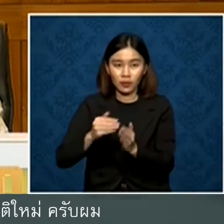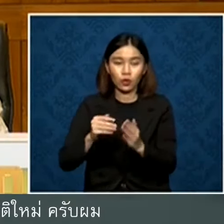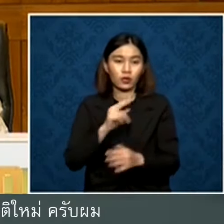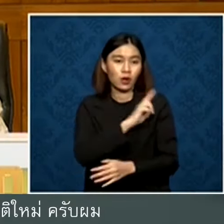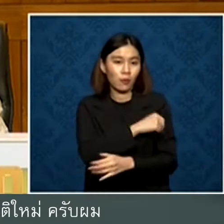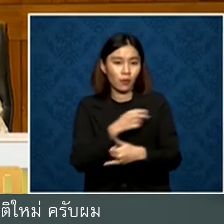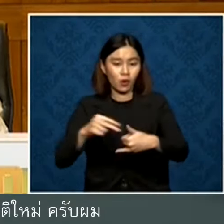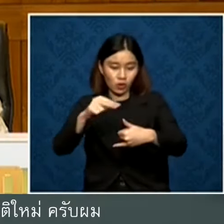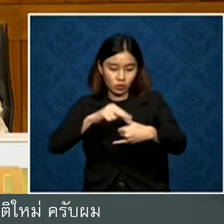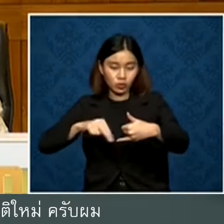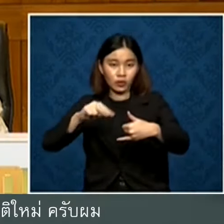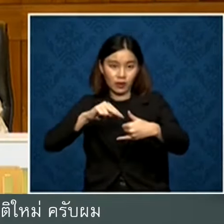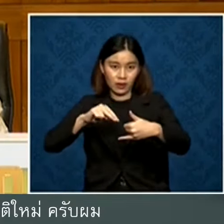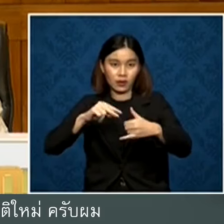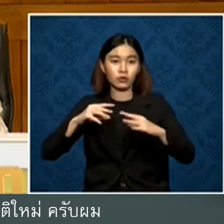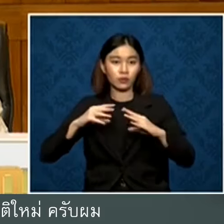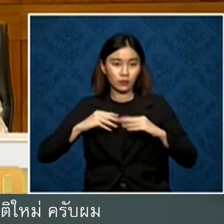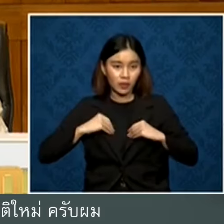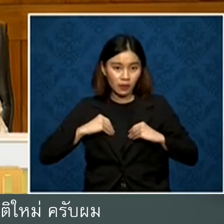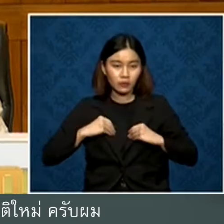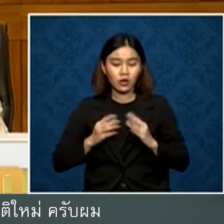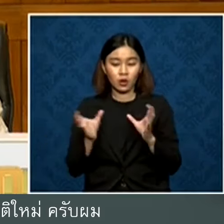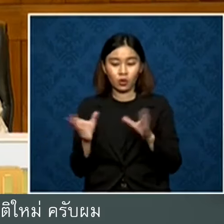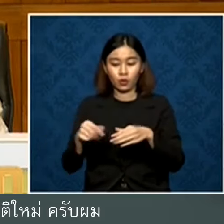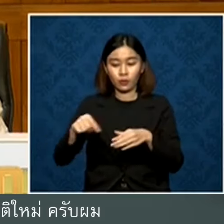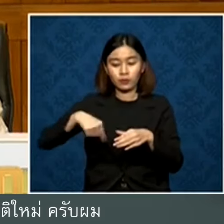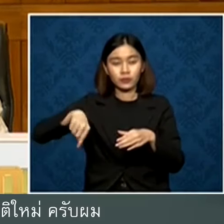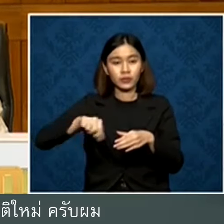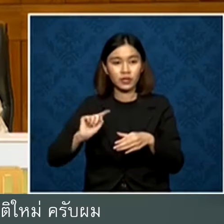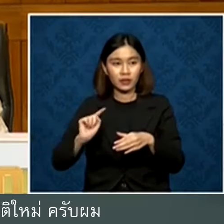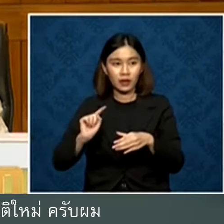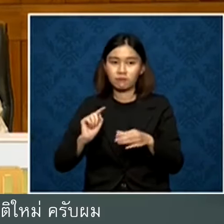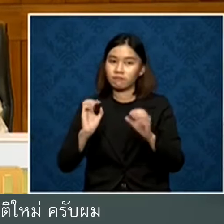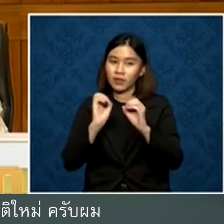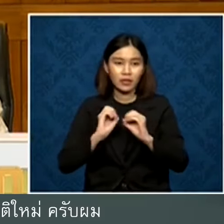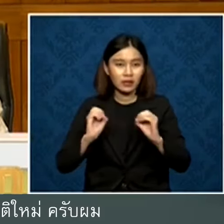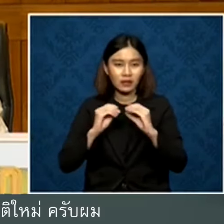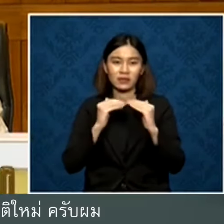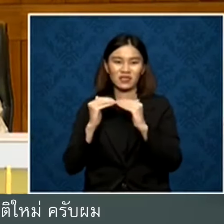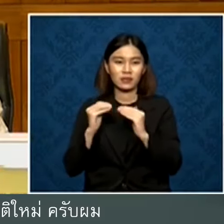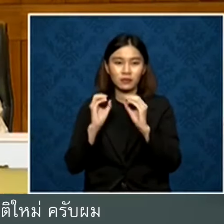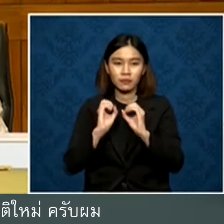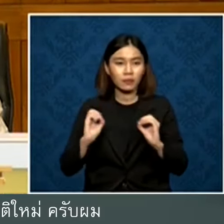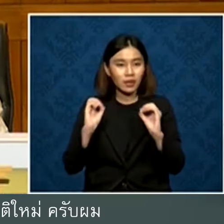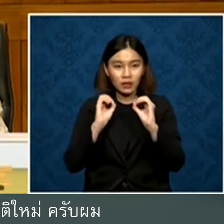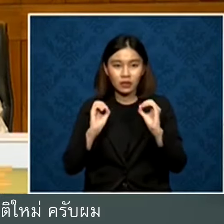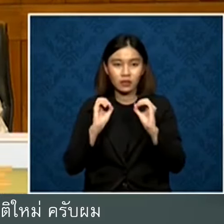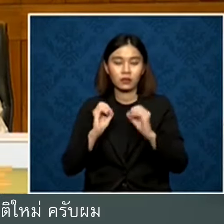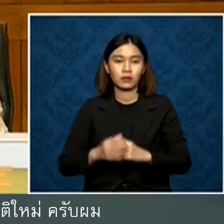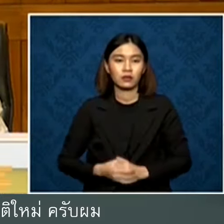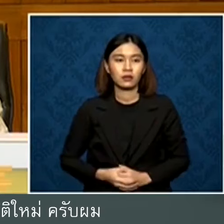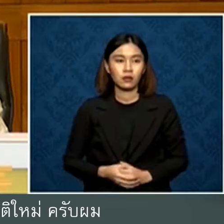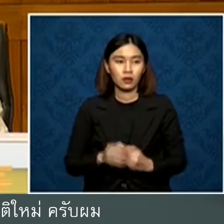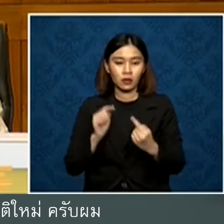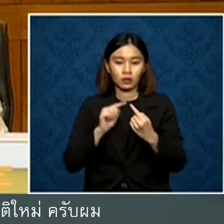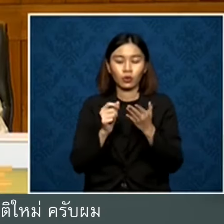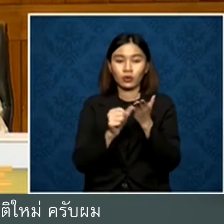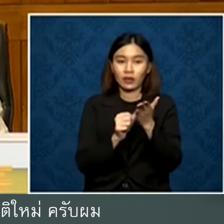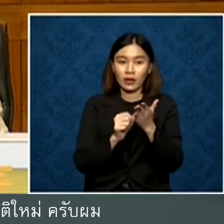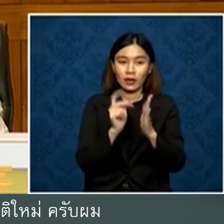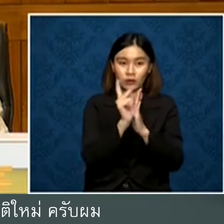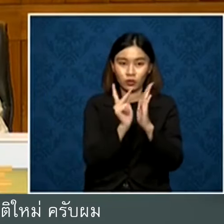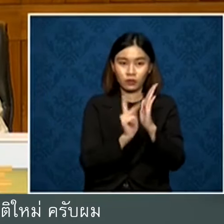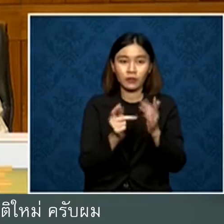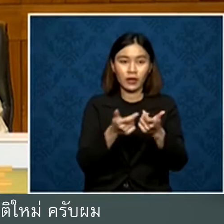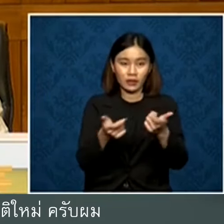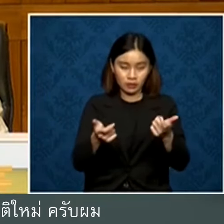รักษาพยาบาลคนเหล่านี้เขาไม่เคยได้สิทธิ์แบบนี้ครับดังนั้นการแก้ไขกฎหมาย